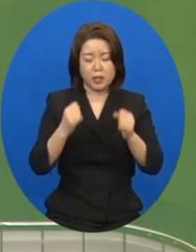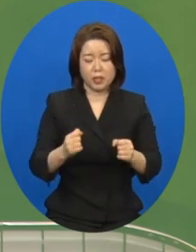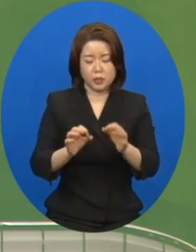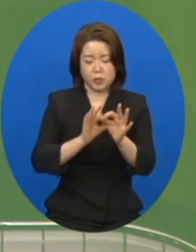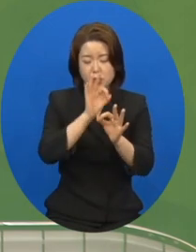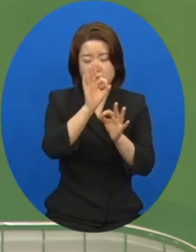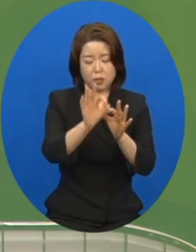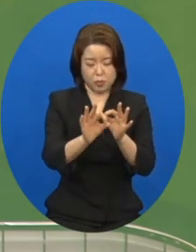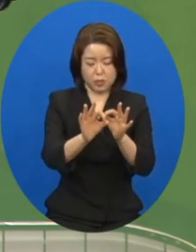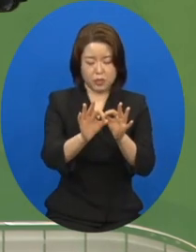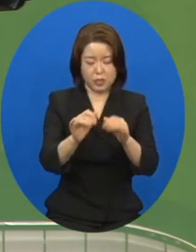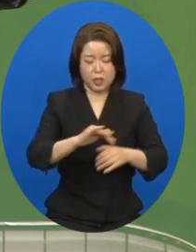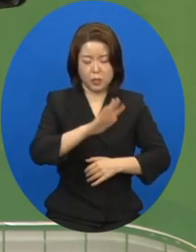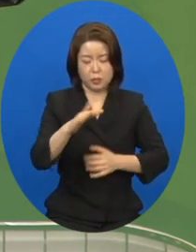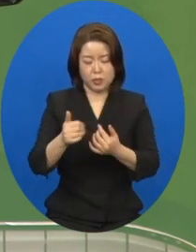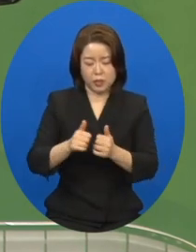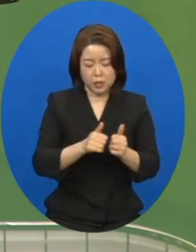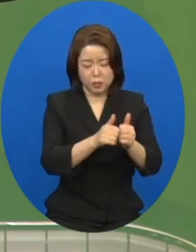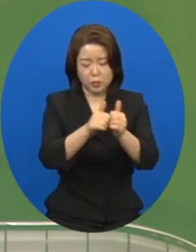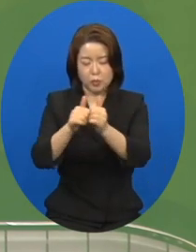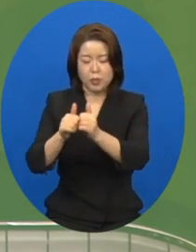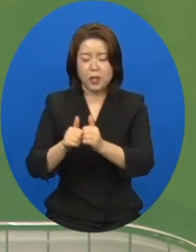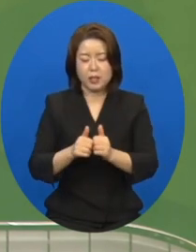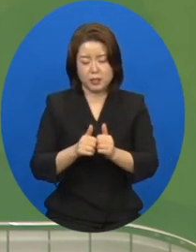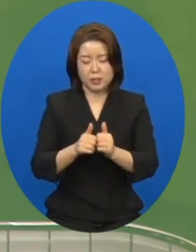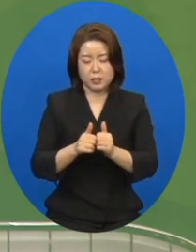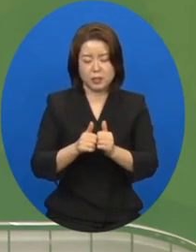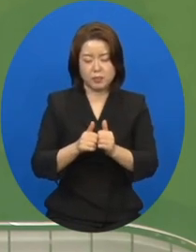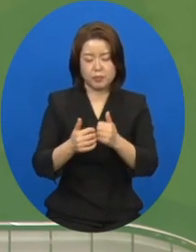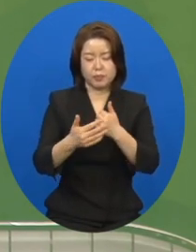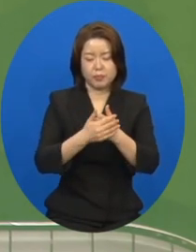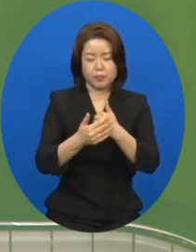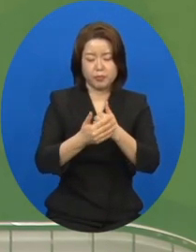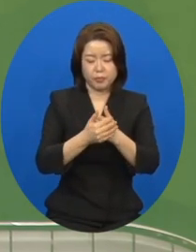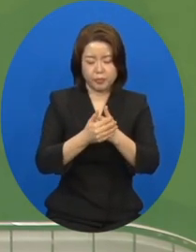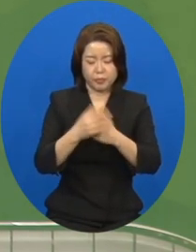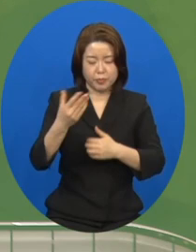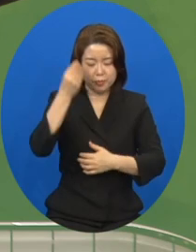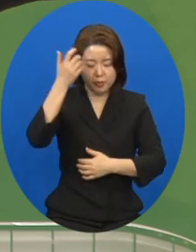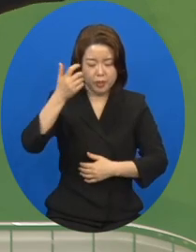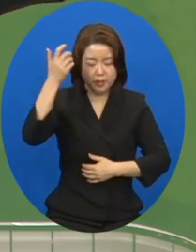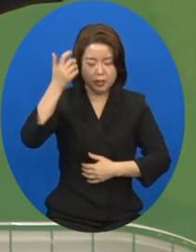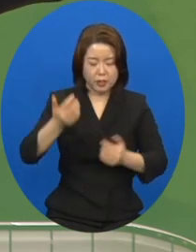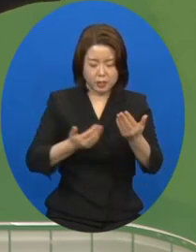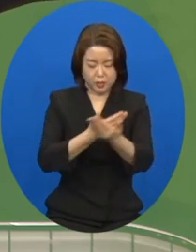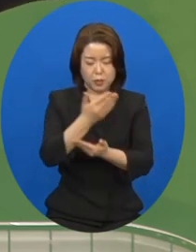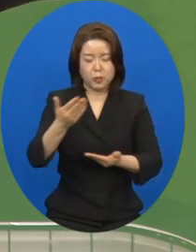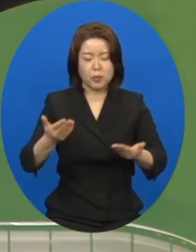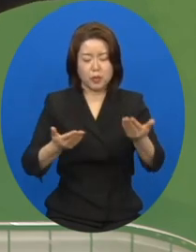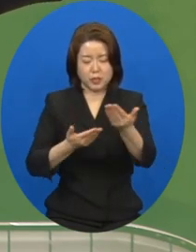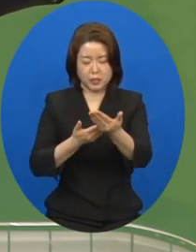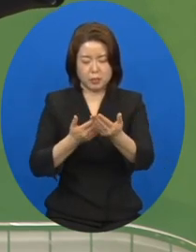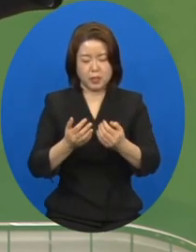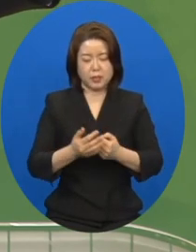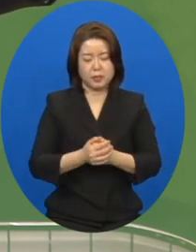영원히 우리와 동행하시는 보혜사이신 성령의 교통하심이